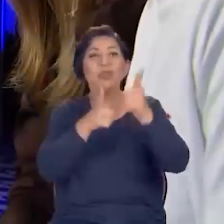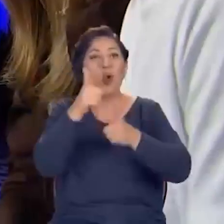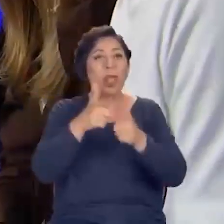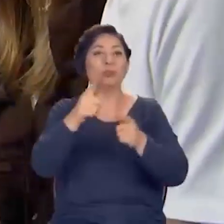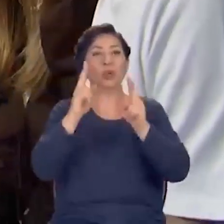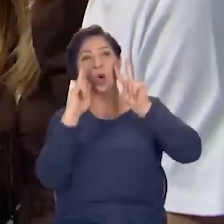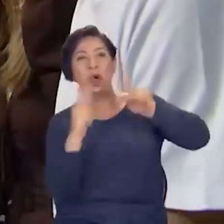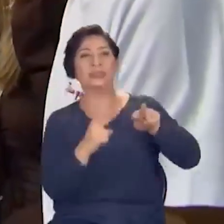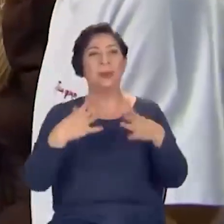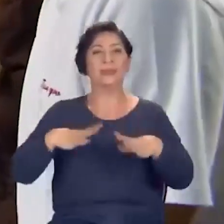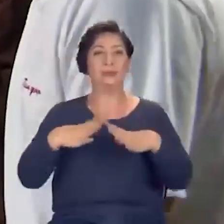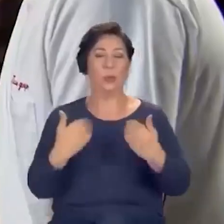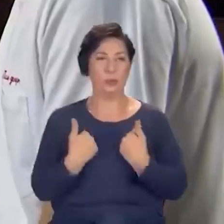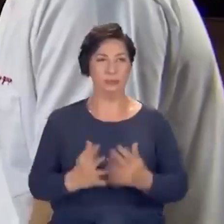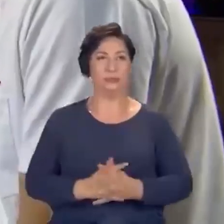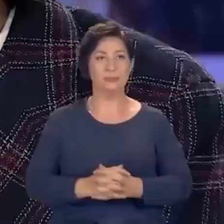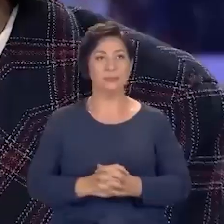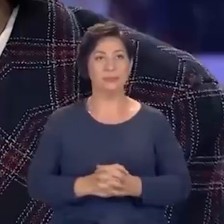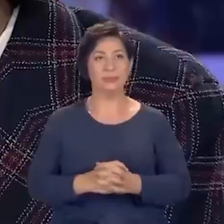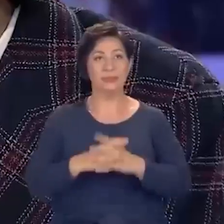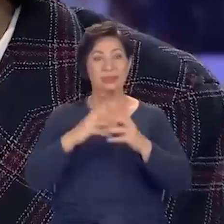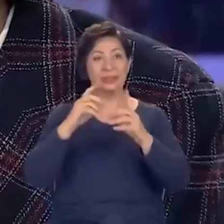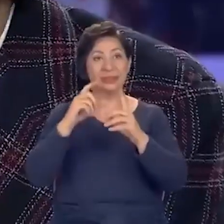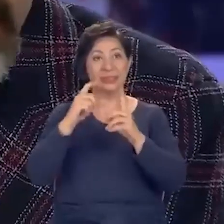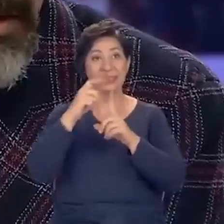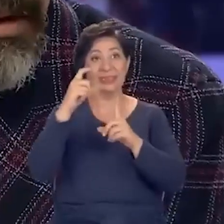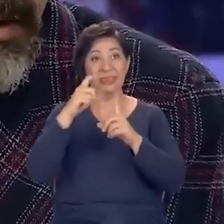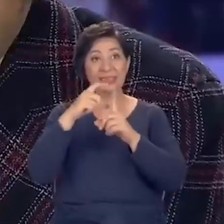işlerde bunu göstermeye çalışıyorum. Peki Hilal Hanım'ı izliyor musunuz?